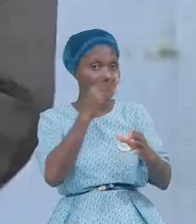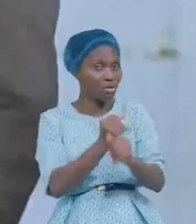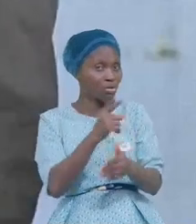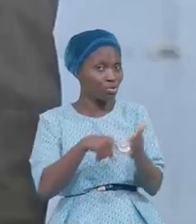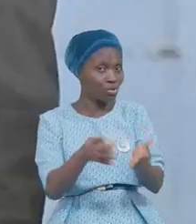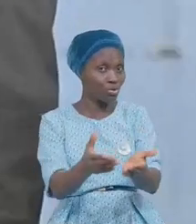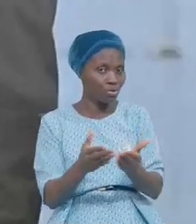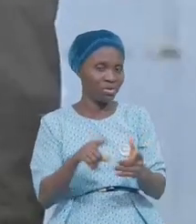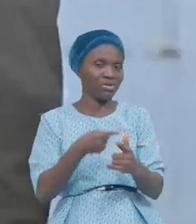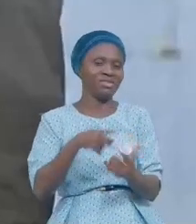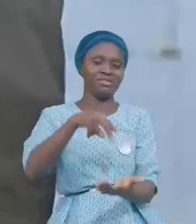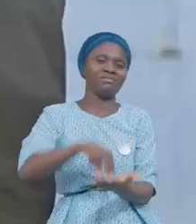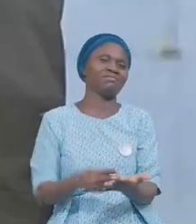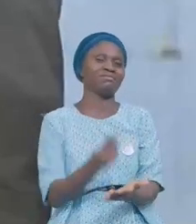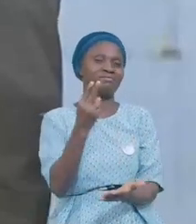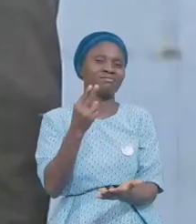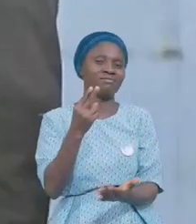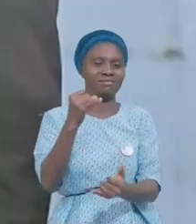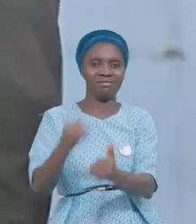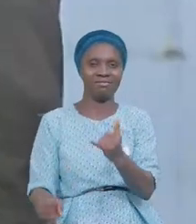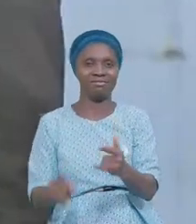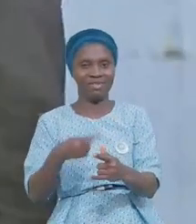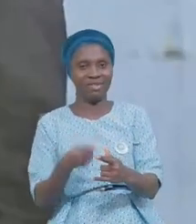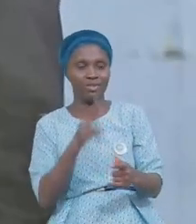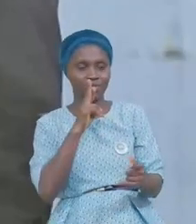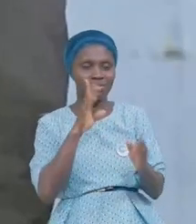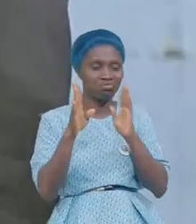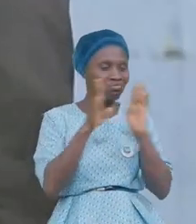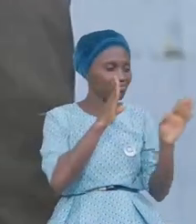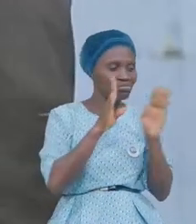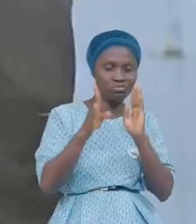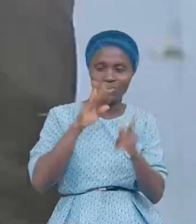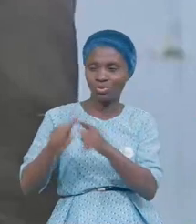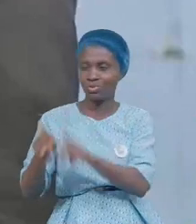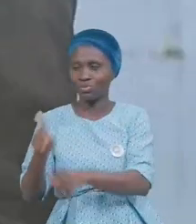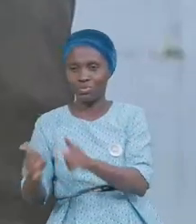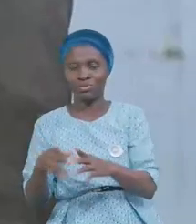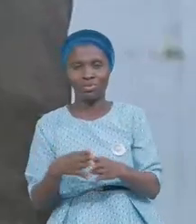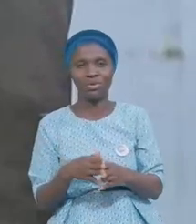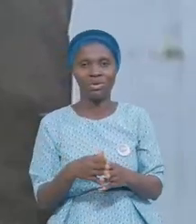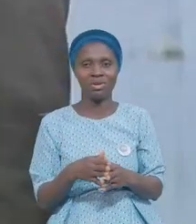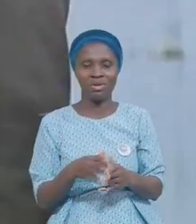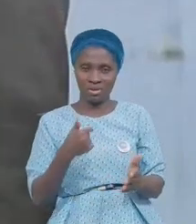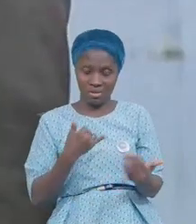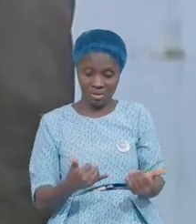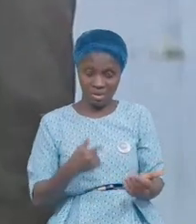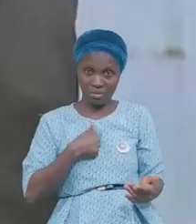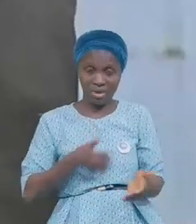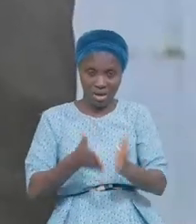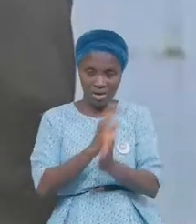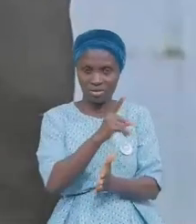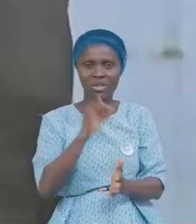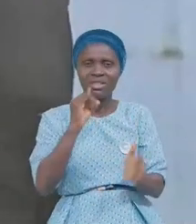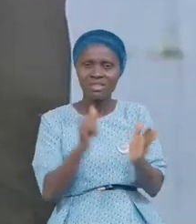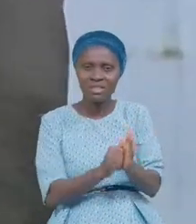lèves, et tu parles à tel, et je te demande, est-ce que ce bavardage,